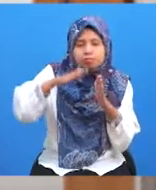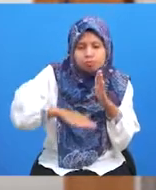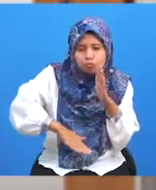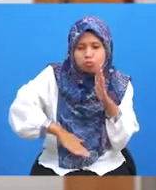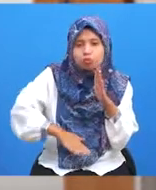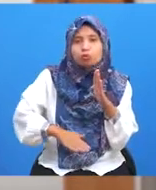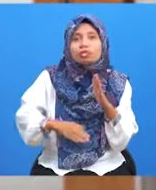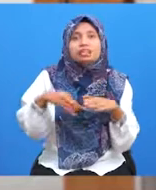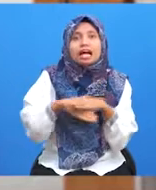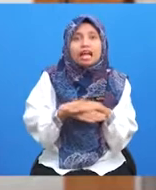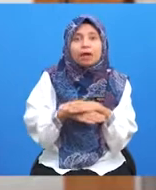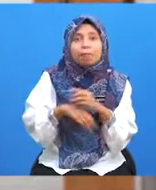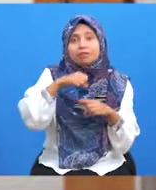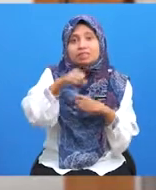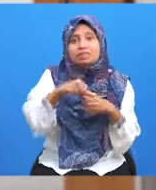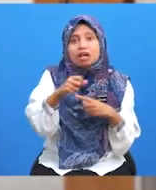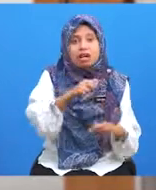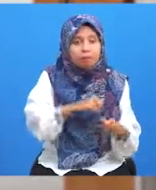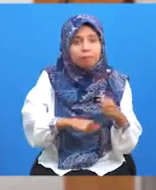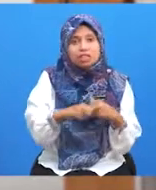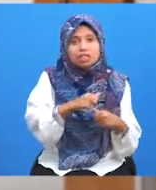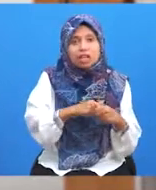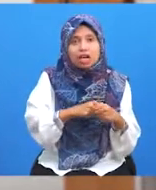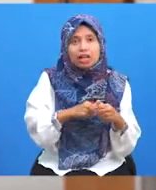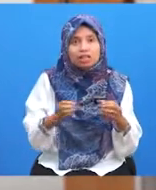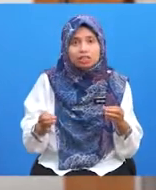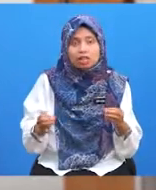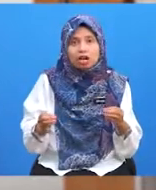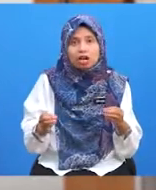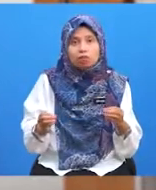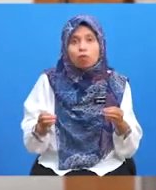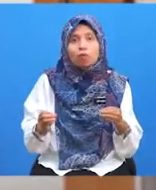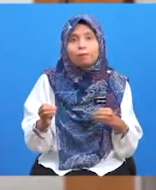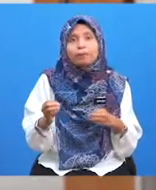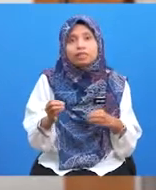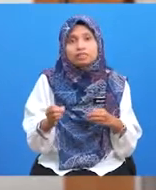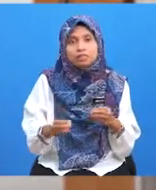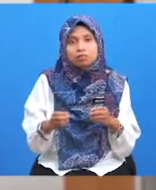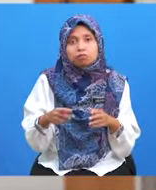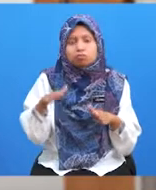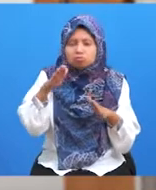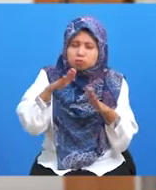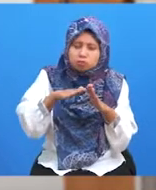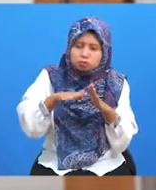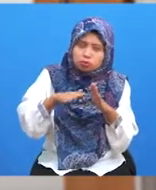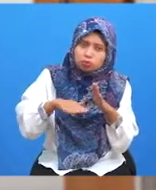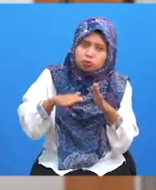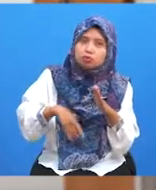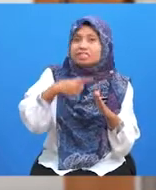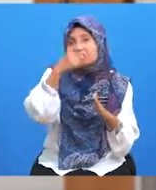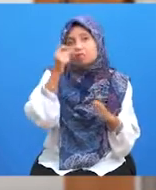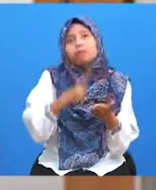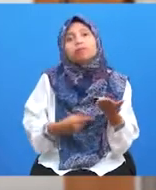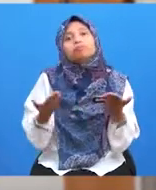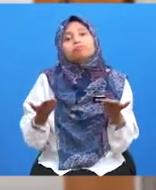pernyataan menunjukkan activity dan operasi penjagaan semakin menurun menurun disebabkan satu apa